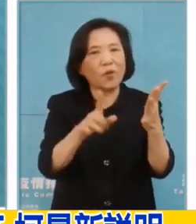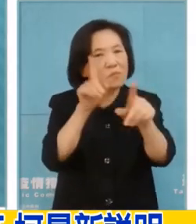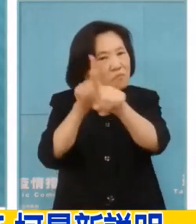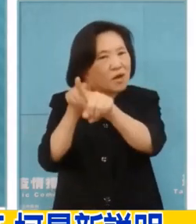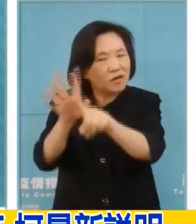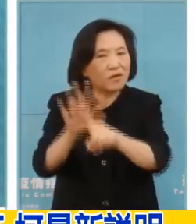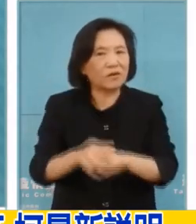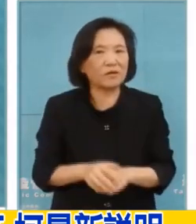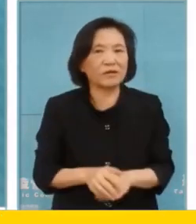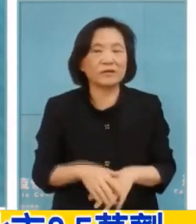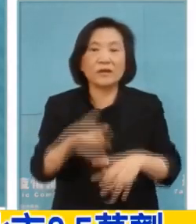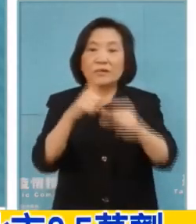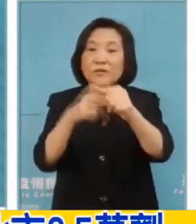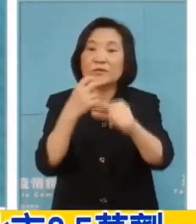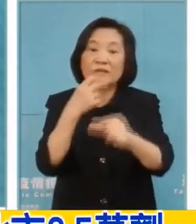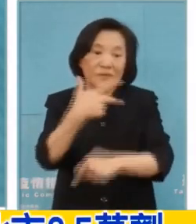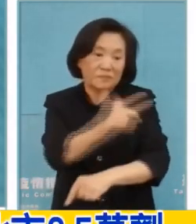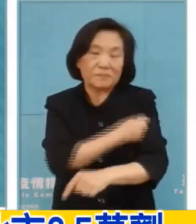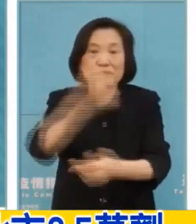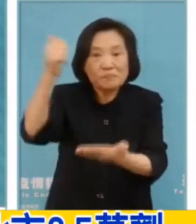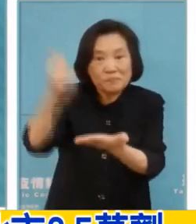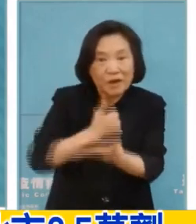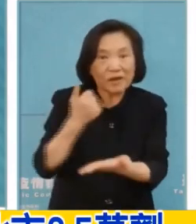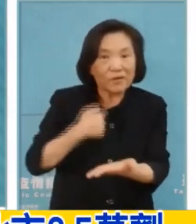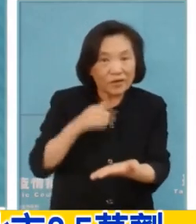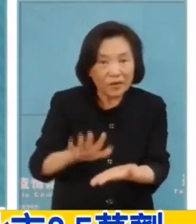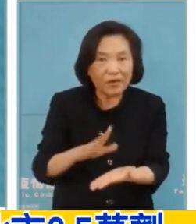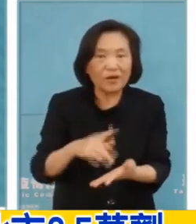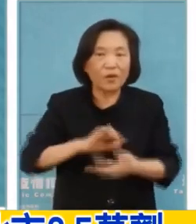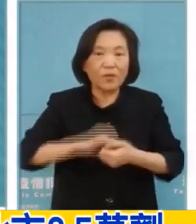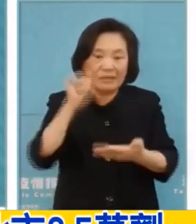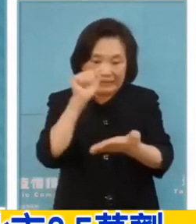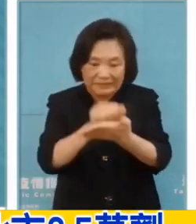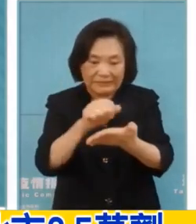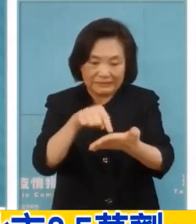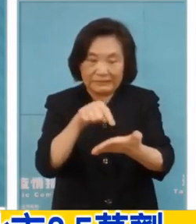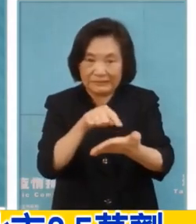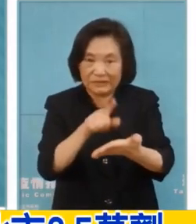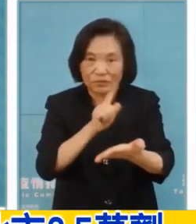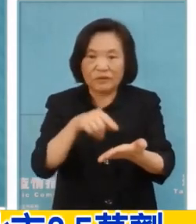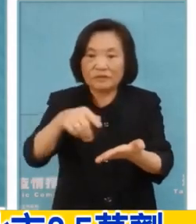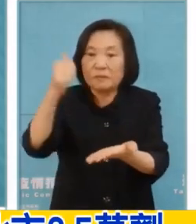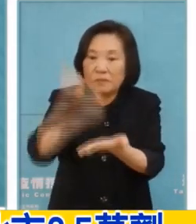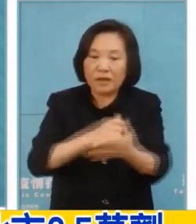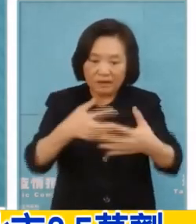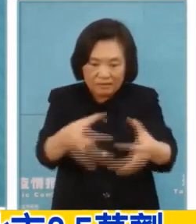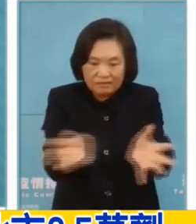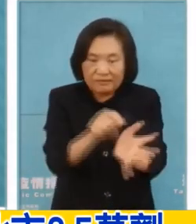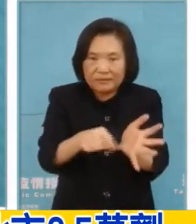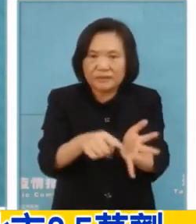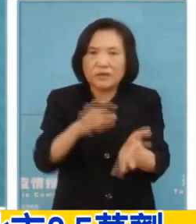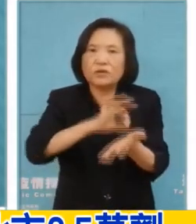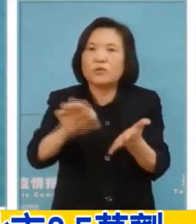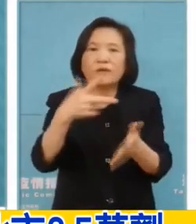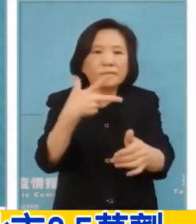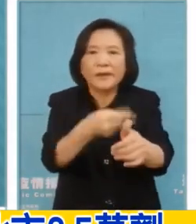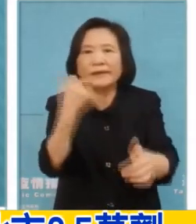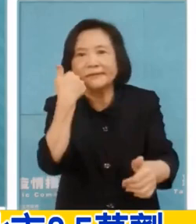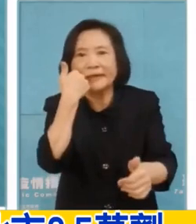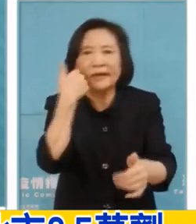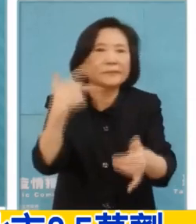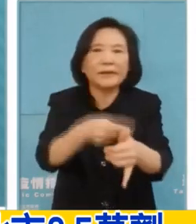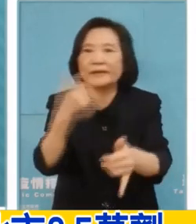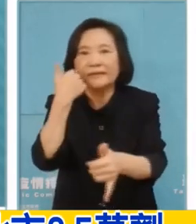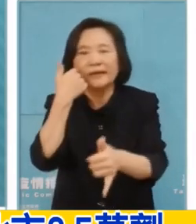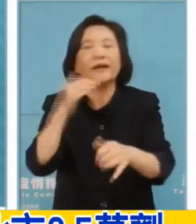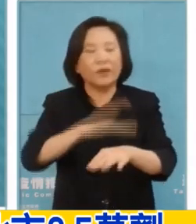中央的疫苗来的时候也都会有注明这一批疫苗的用途，所以我们在接种上